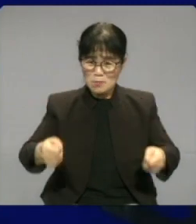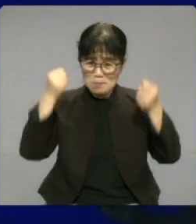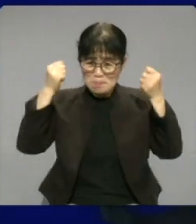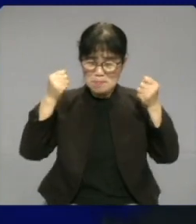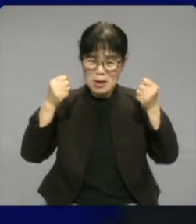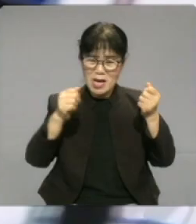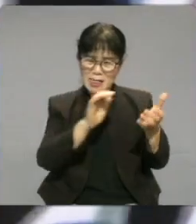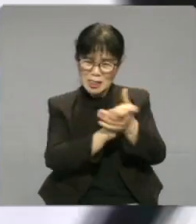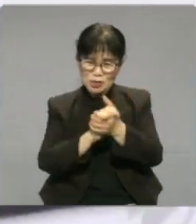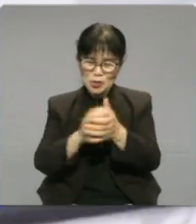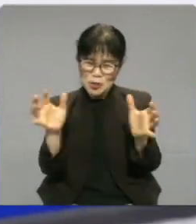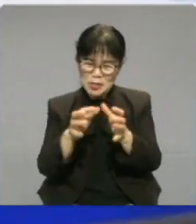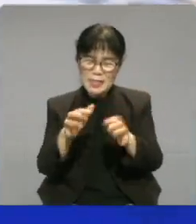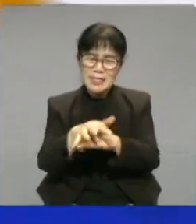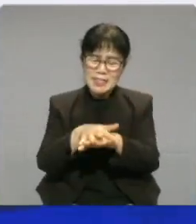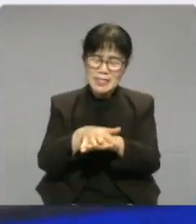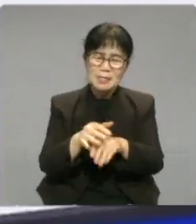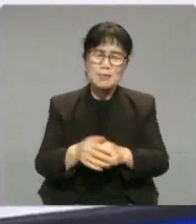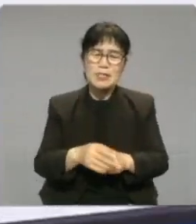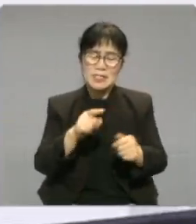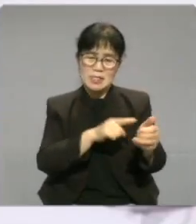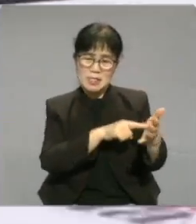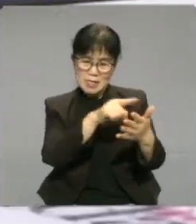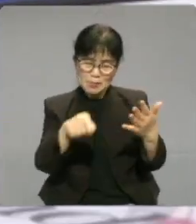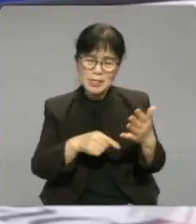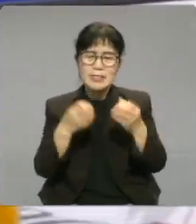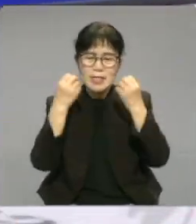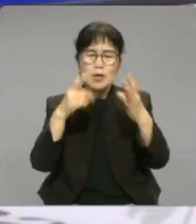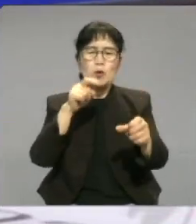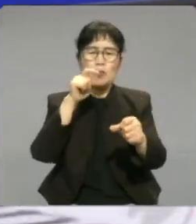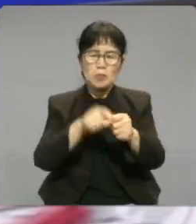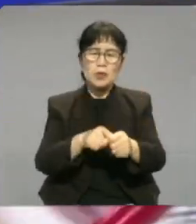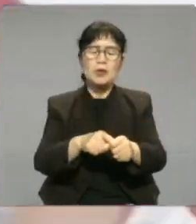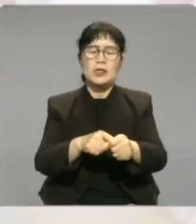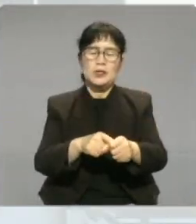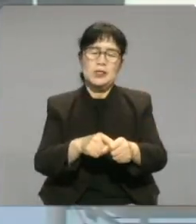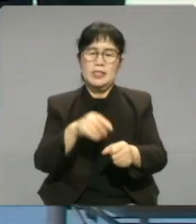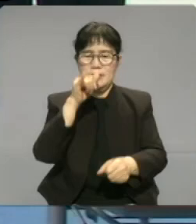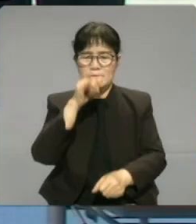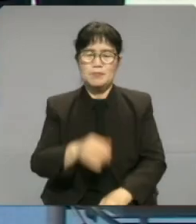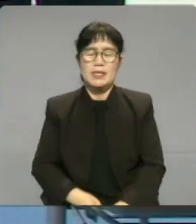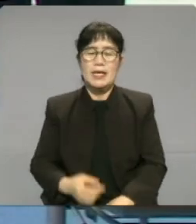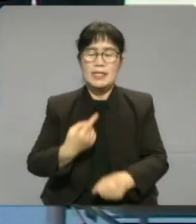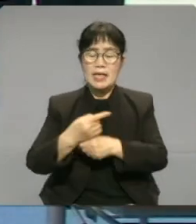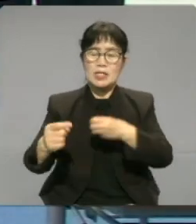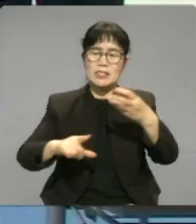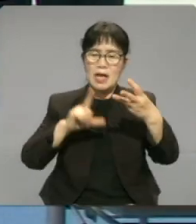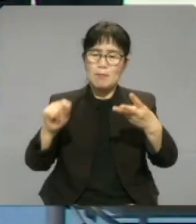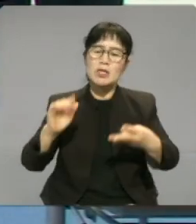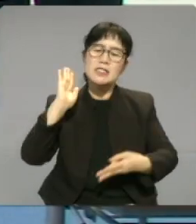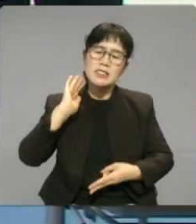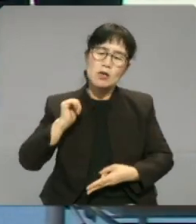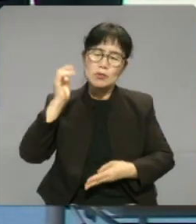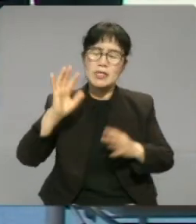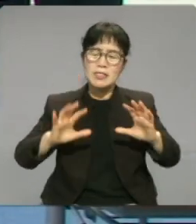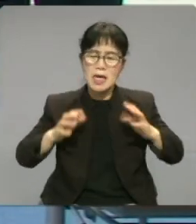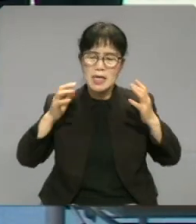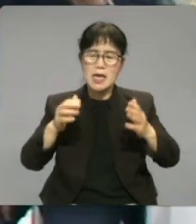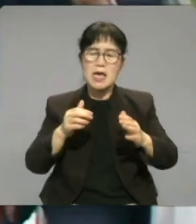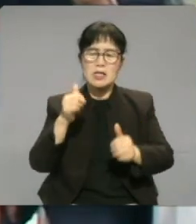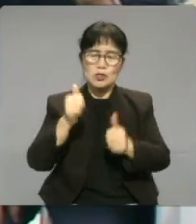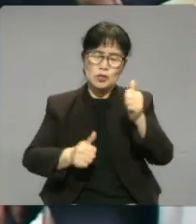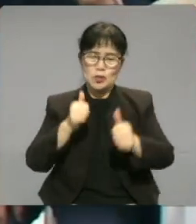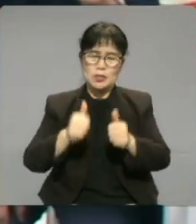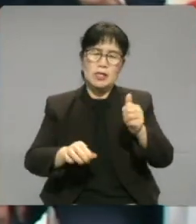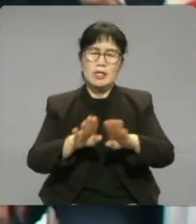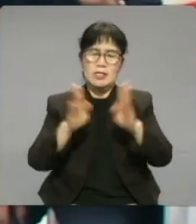졸업생들로 구성됐습니다. 금이 환영한 이들에게 새로운 목표가 또 생겼습니다. 내년 3월 의정부에서 세계 선수권이